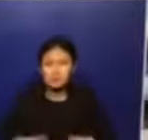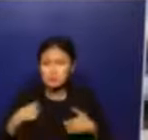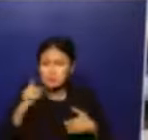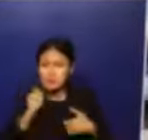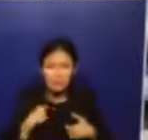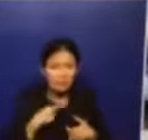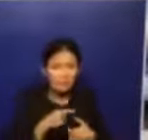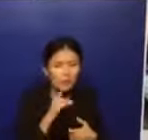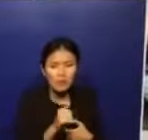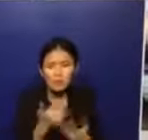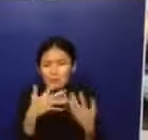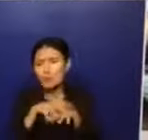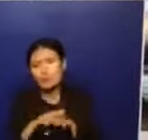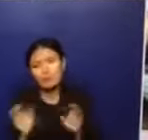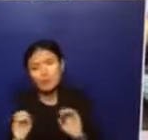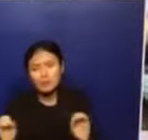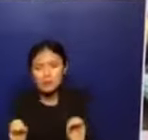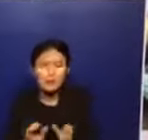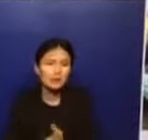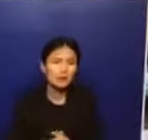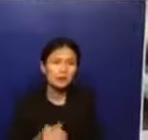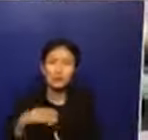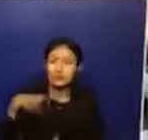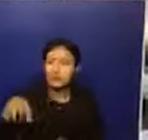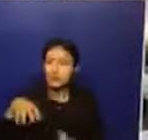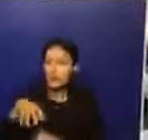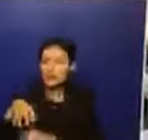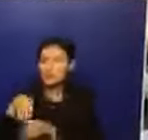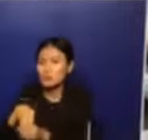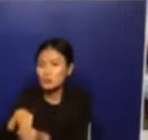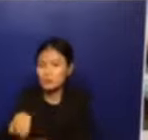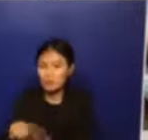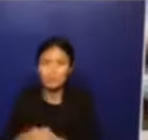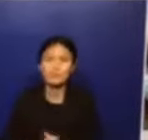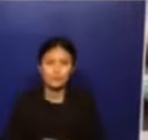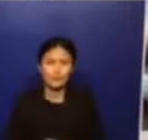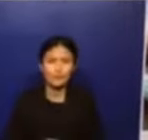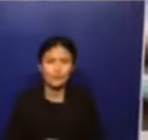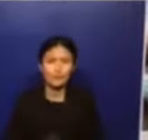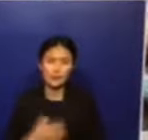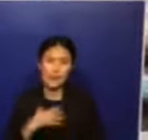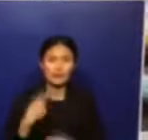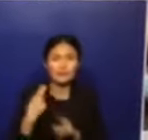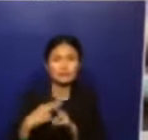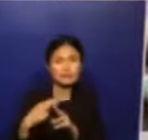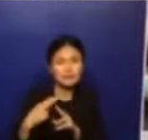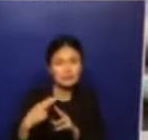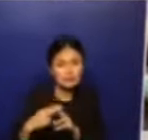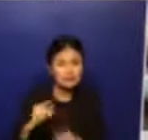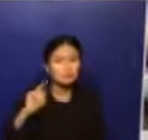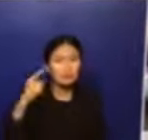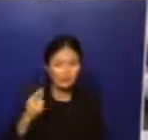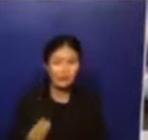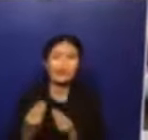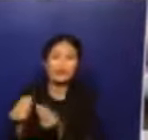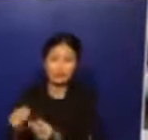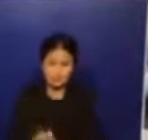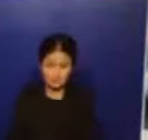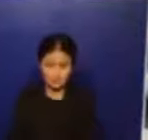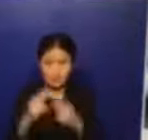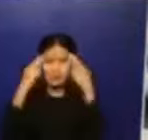อกนะคะอยู่กับบรรยากาศที่เขาสร้างมาหลอกลวงท่านนะคะดิฉันอยากจะตั้งฉายาให้ท่านใหม่ท่านเป็นนายกเต่าค่ะไม่